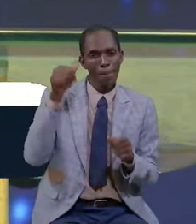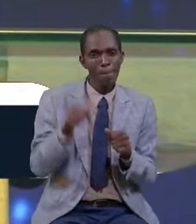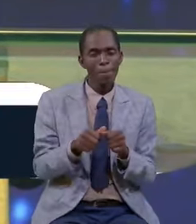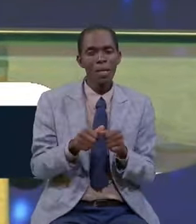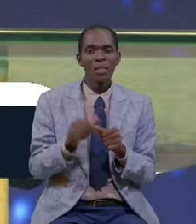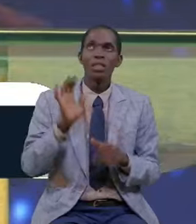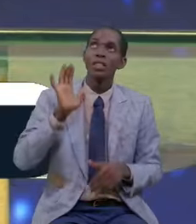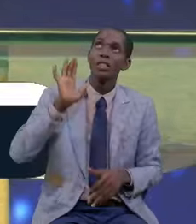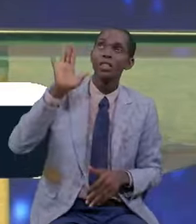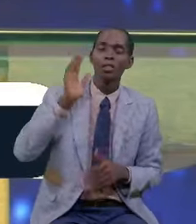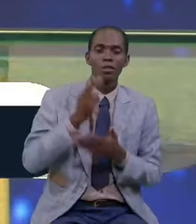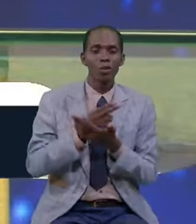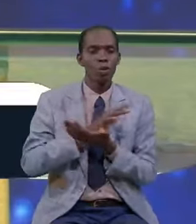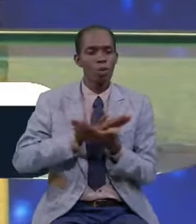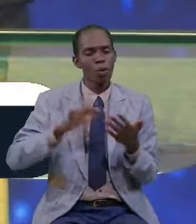sa sainte alliance.